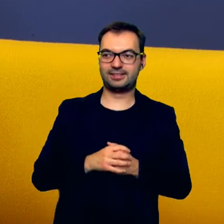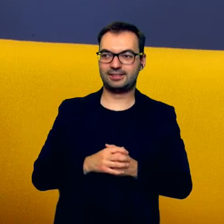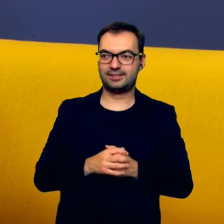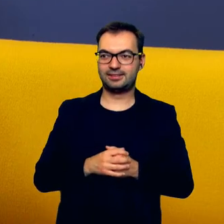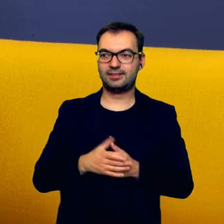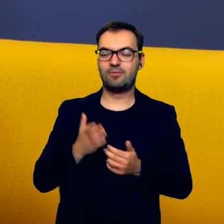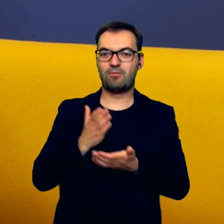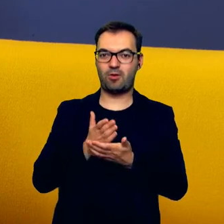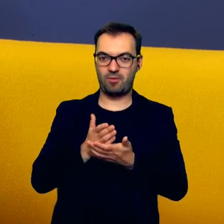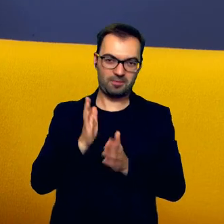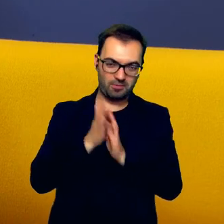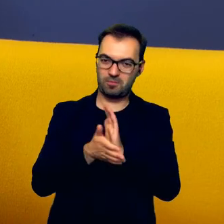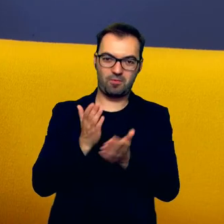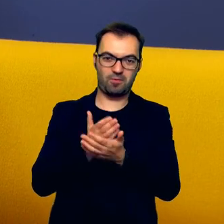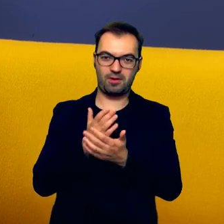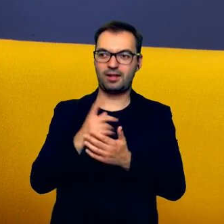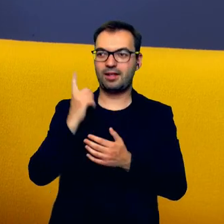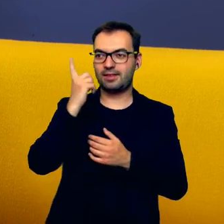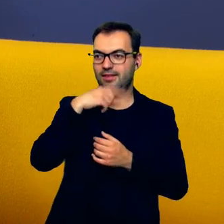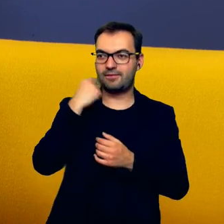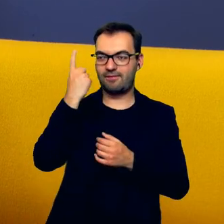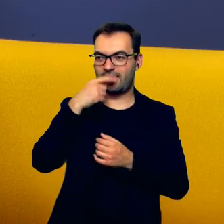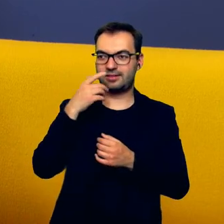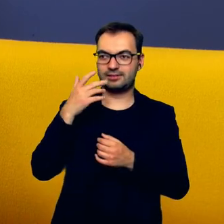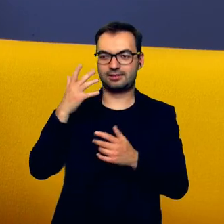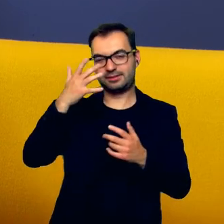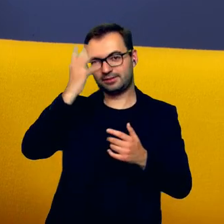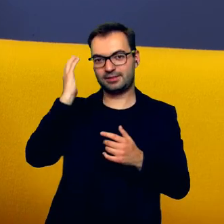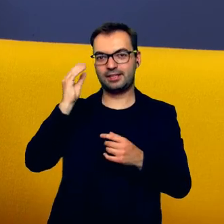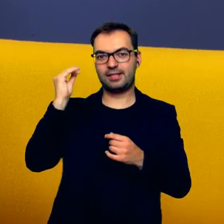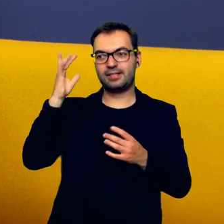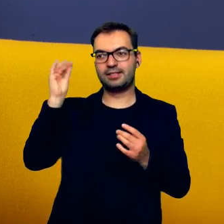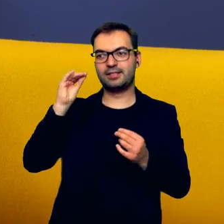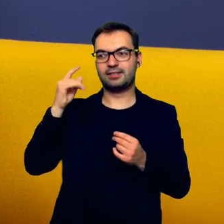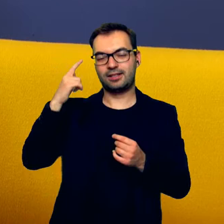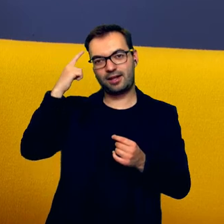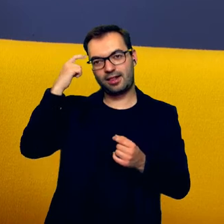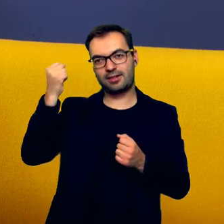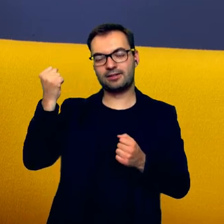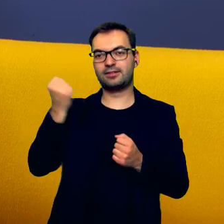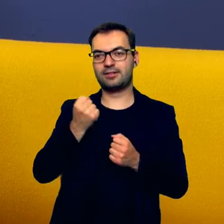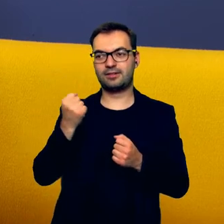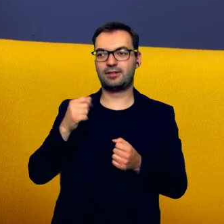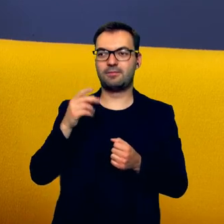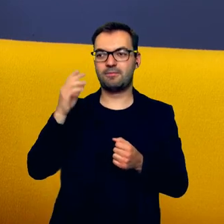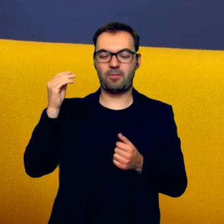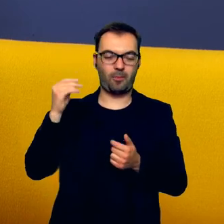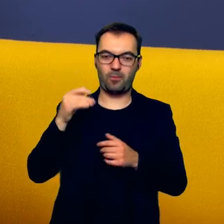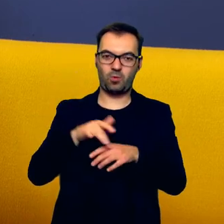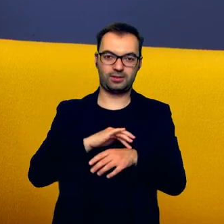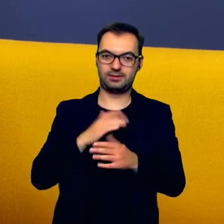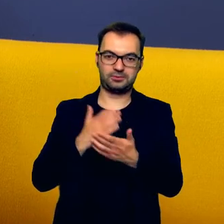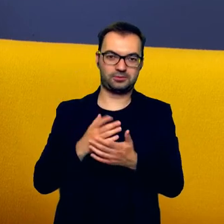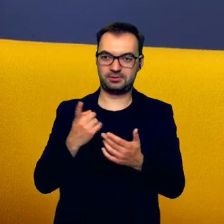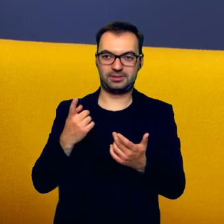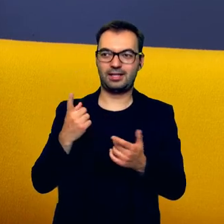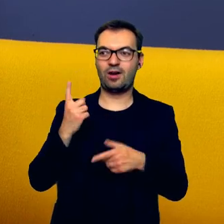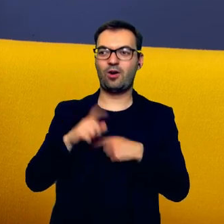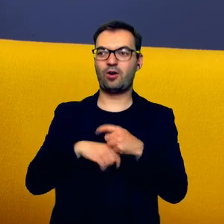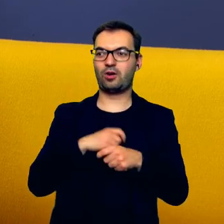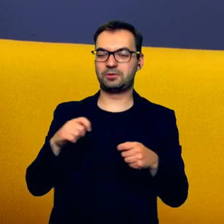włosami i pomaga mu po prostu. I twarz tego bruneta jakoś tkwi jeszcze w pamięci Popielskiego. No i właśnie, takie